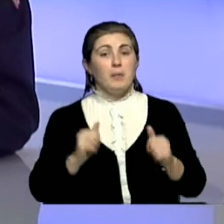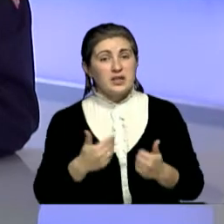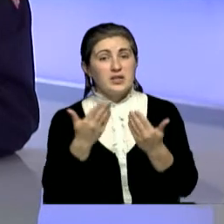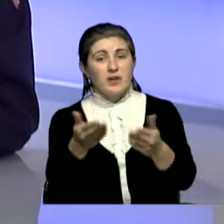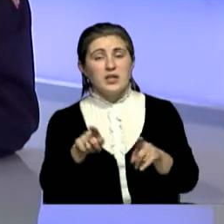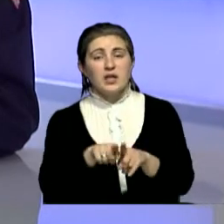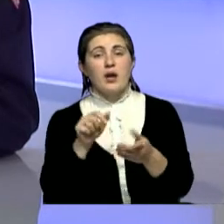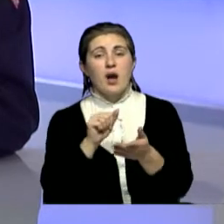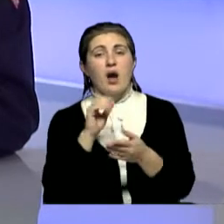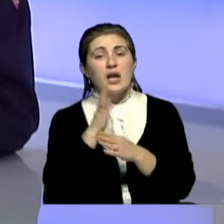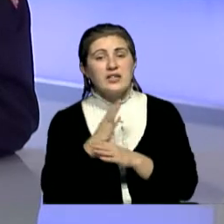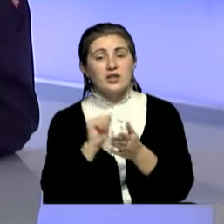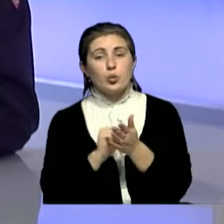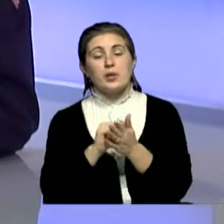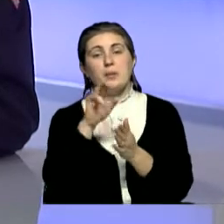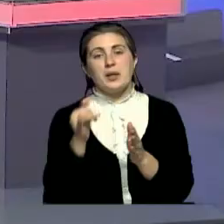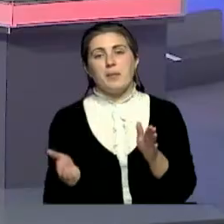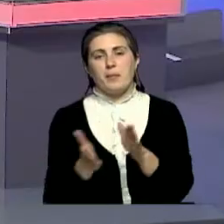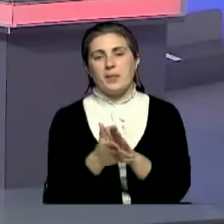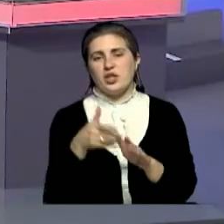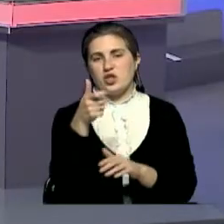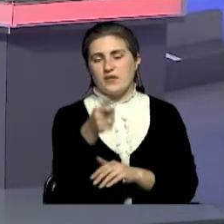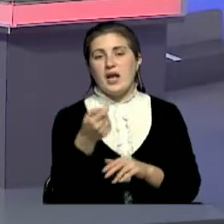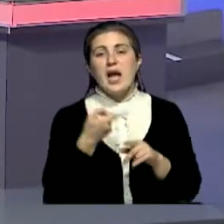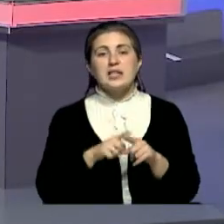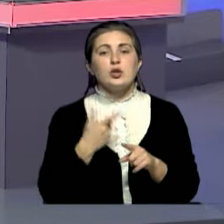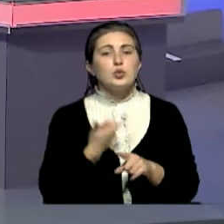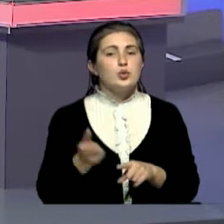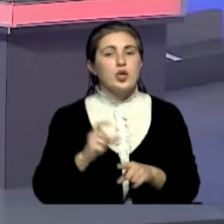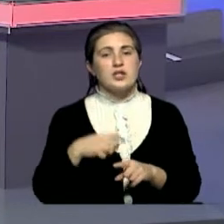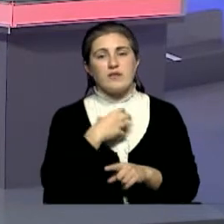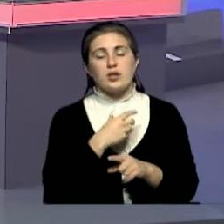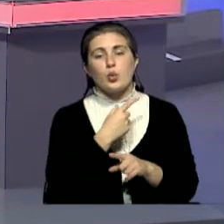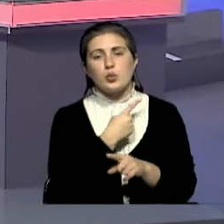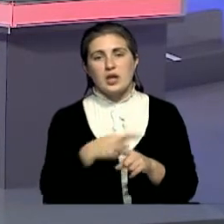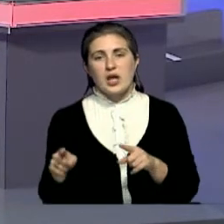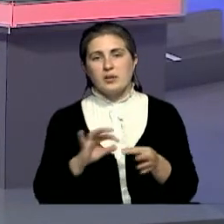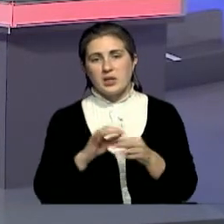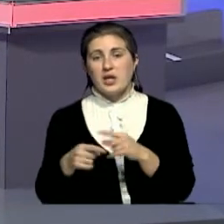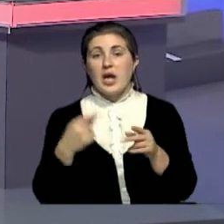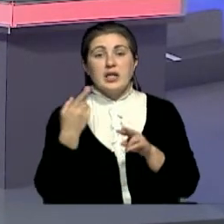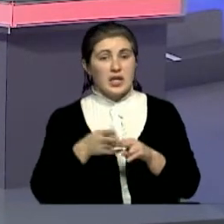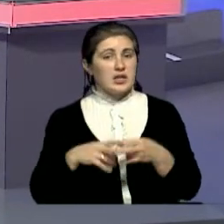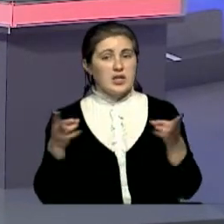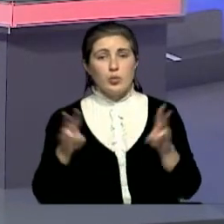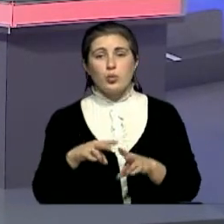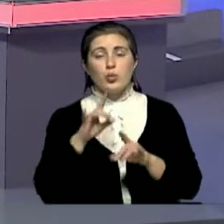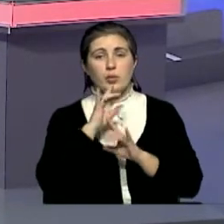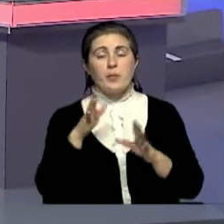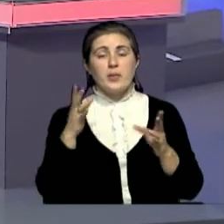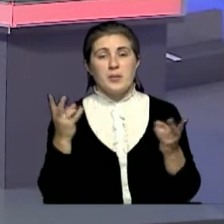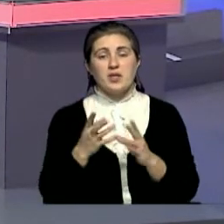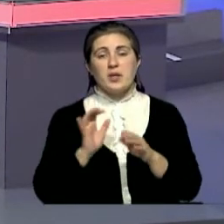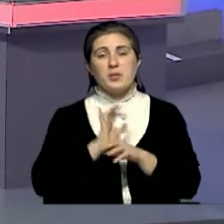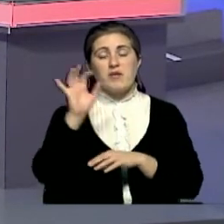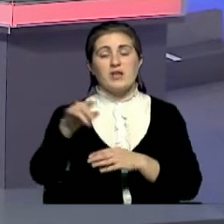архивные документы при подаче заявления. То есть это существенно ускоряет процесс. Не будет необходимости отправлять запрос в